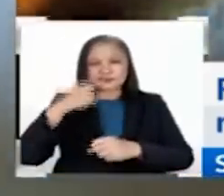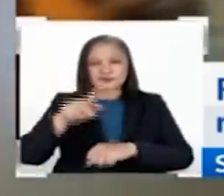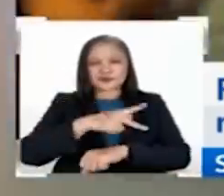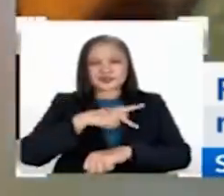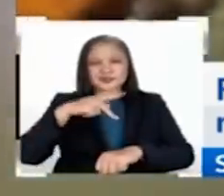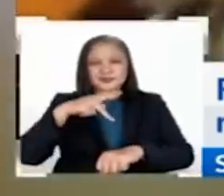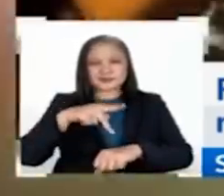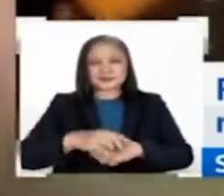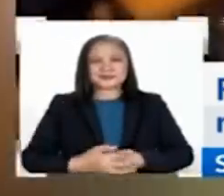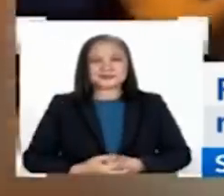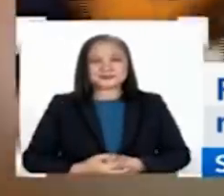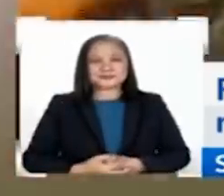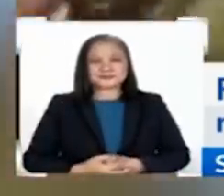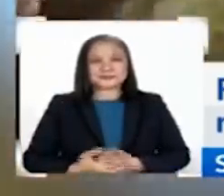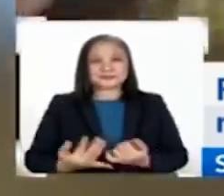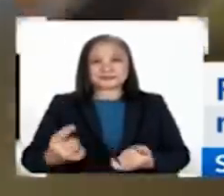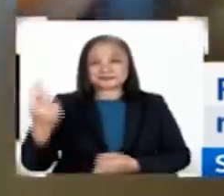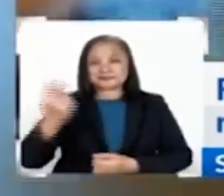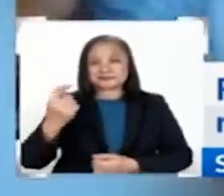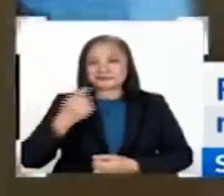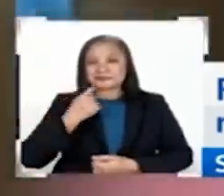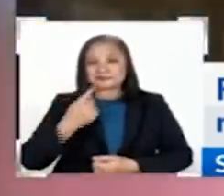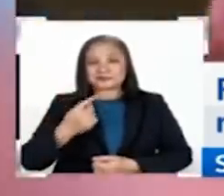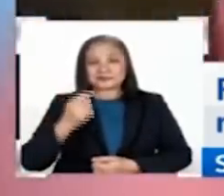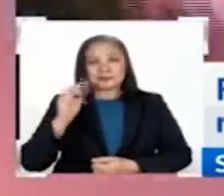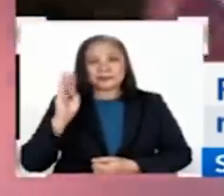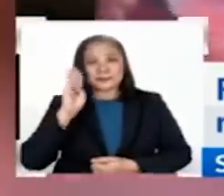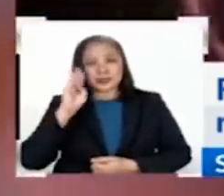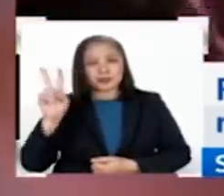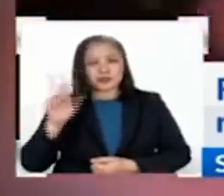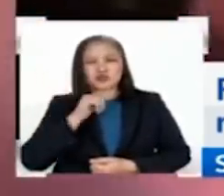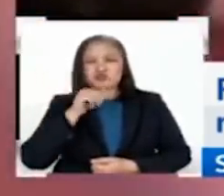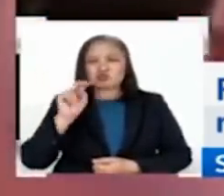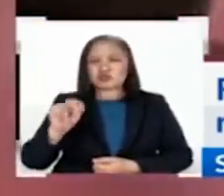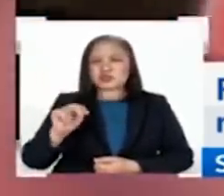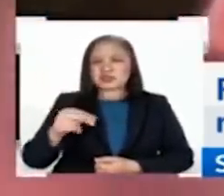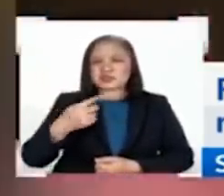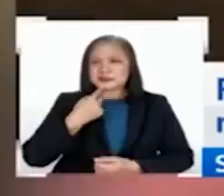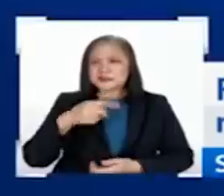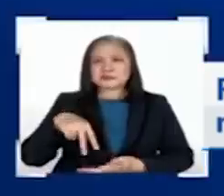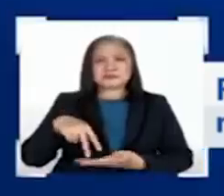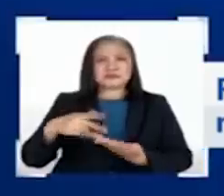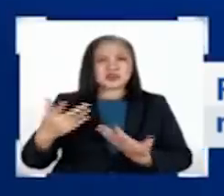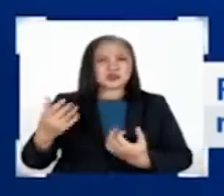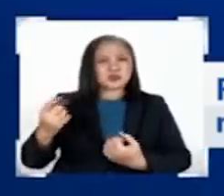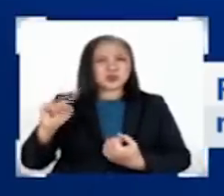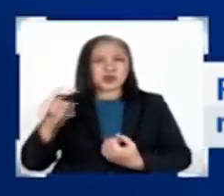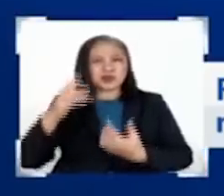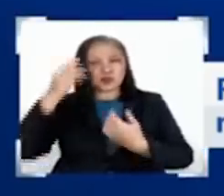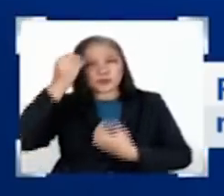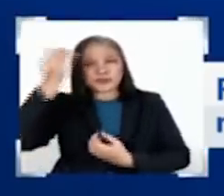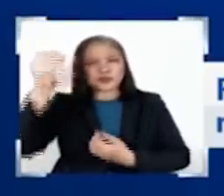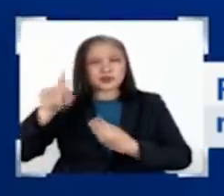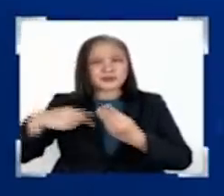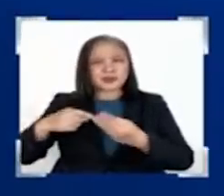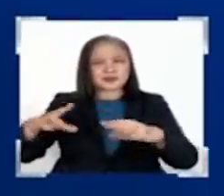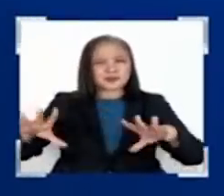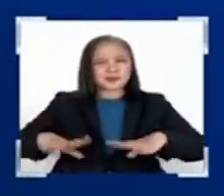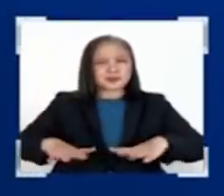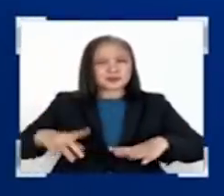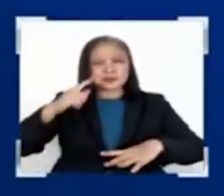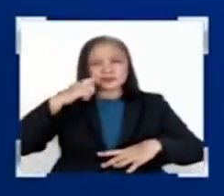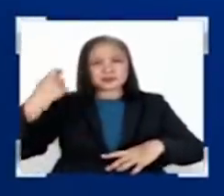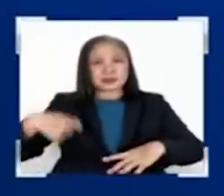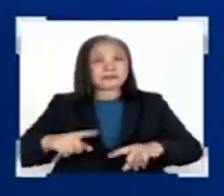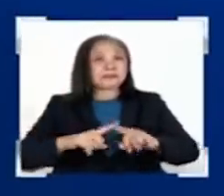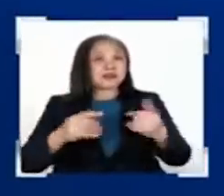Martes, sinabi ni Marcos na hindi kailangan magkaroon ng stand tungkol sa pagsalakay ng Russia sa Ukraine. Pero sa isang statement ngayong araw, sabi ni